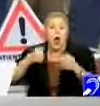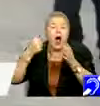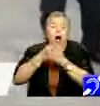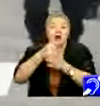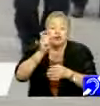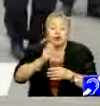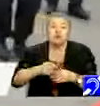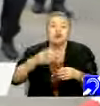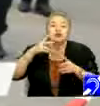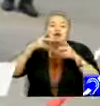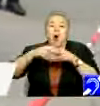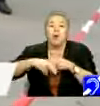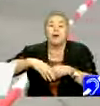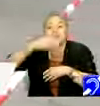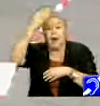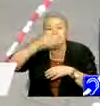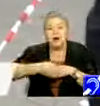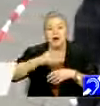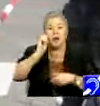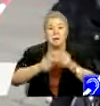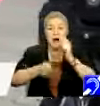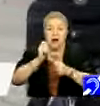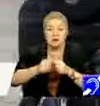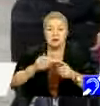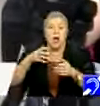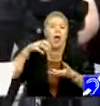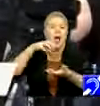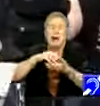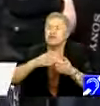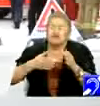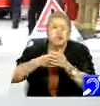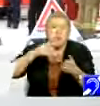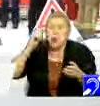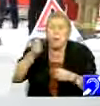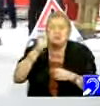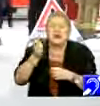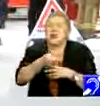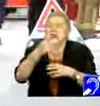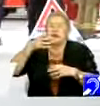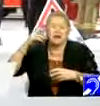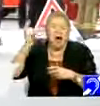unui magazin. Zeci de echipe de intervenție, polițiști, pompieri, medici au ajuns